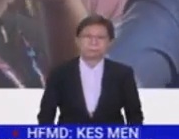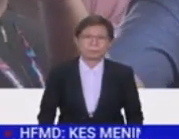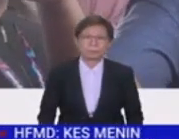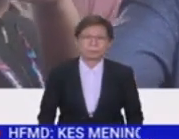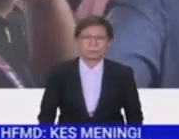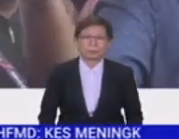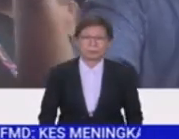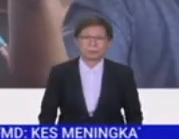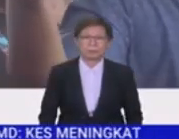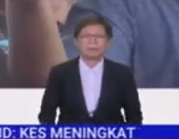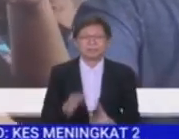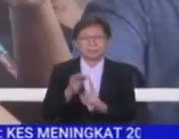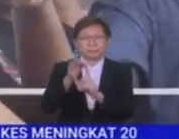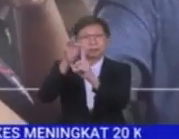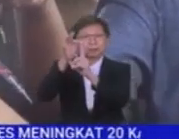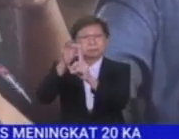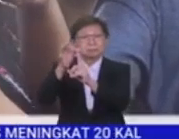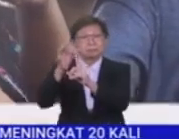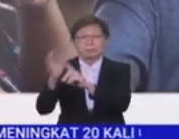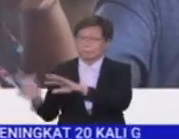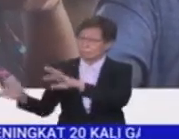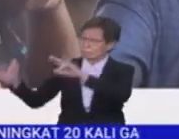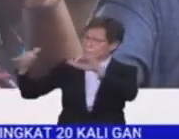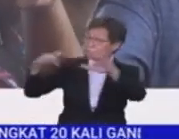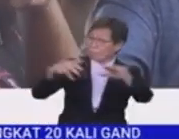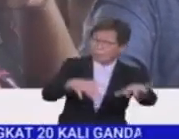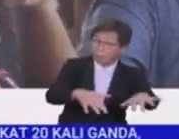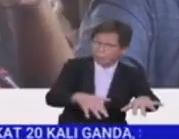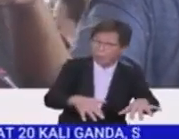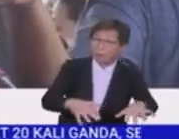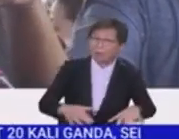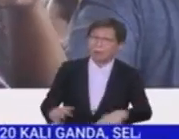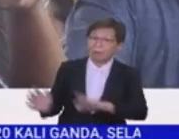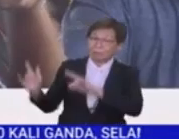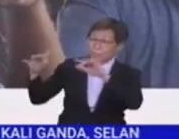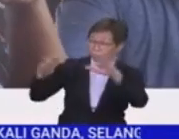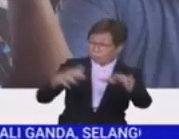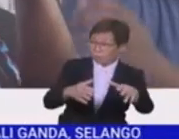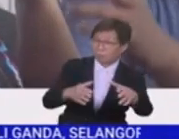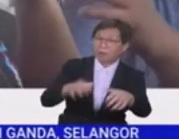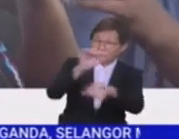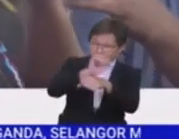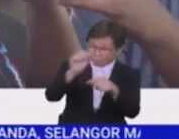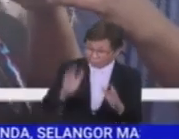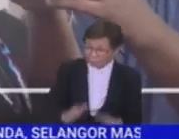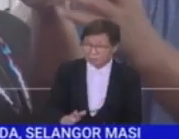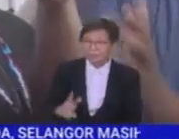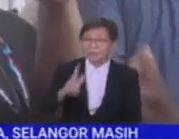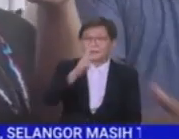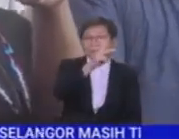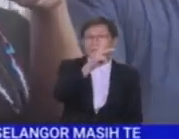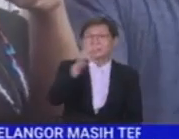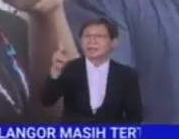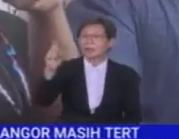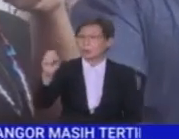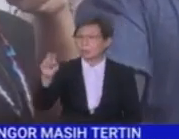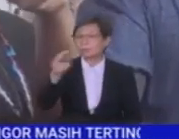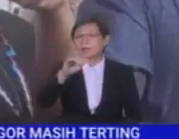Yang istimewanya kerana yang hadir itu bukan saja warga kaki tangan kementerian dan